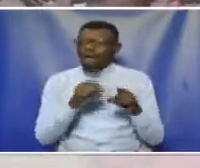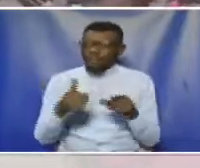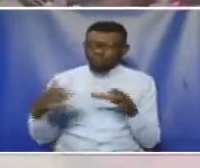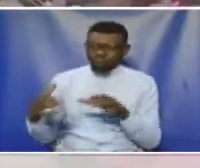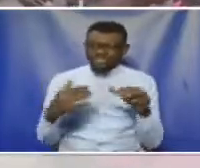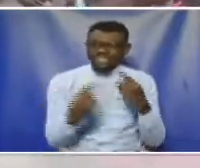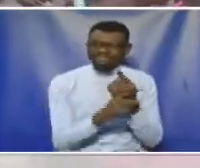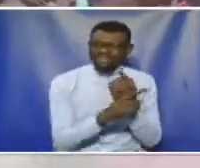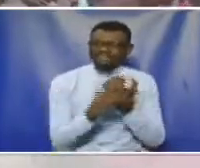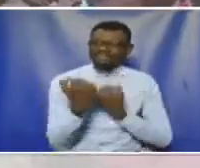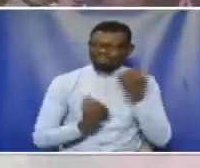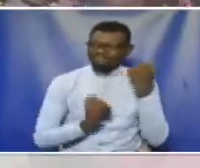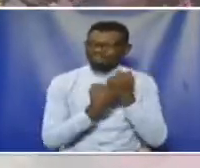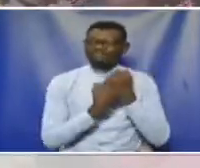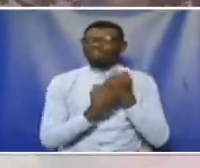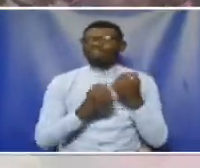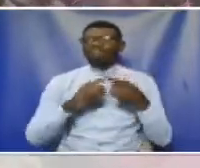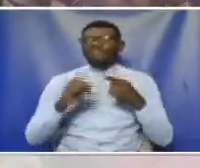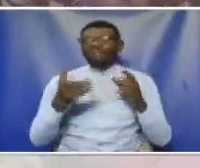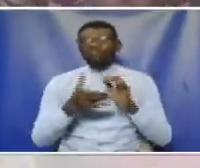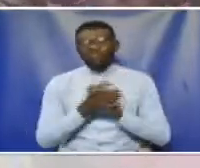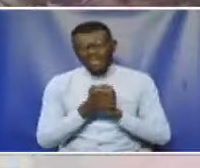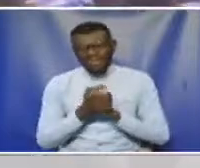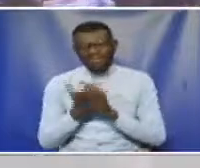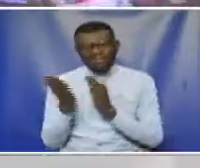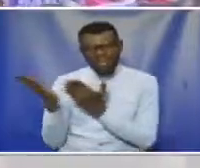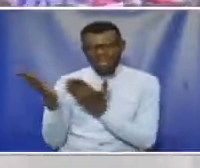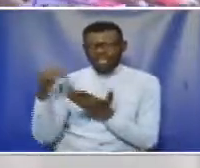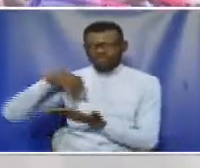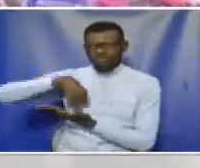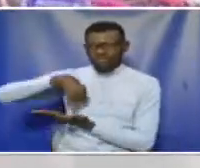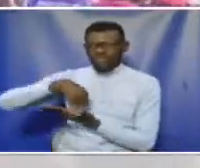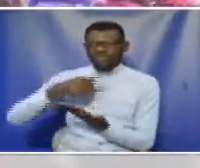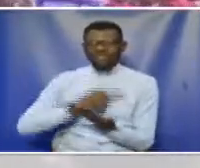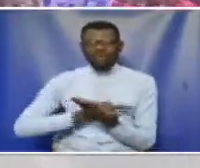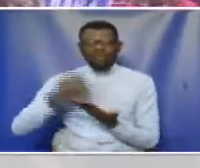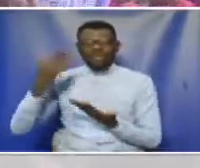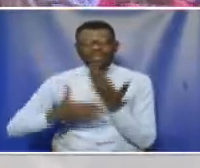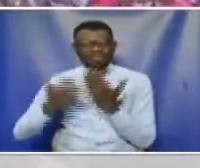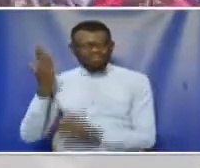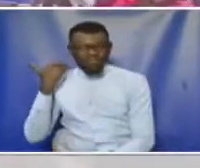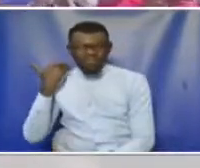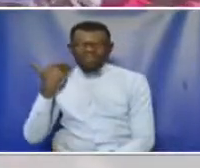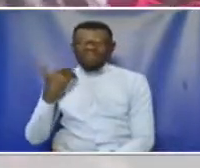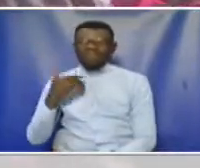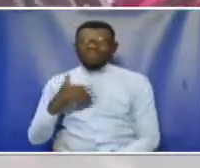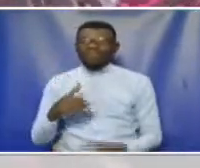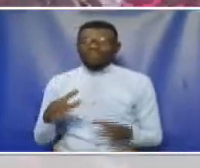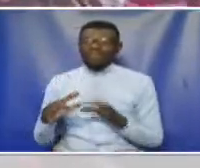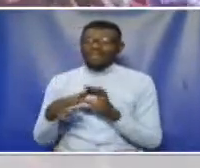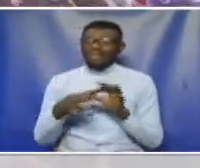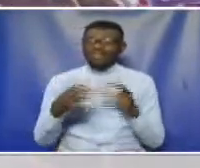vya Azimio la Umoja ikiwemo Jubilee wikendi iliyopita. Azimio unasema inawezekana. Azimio.